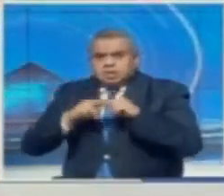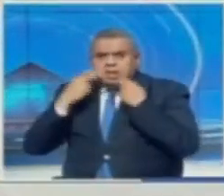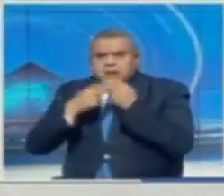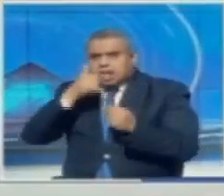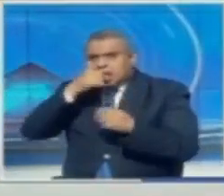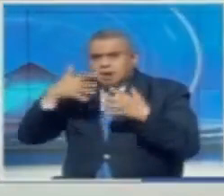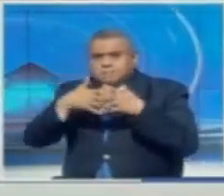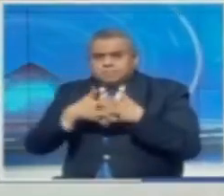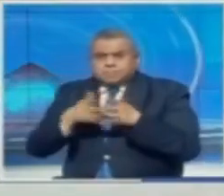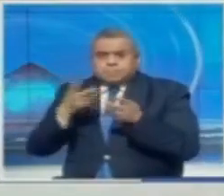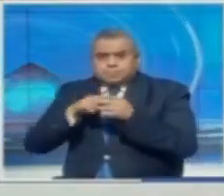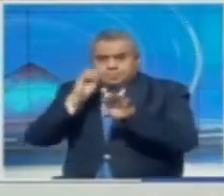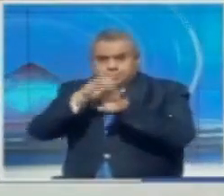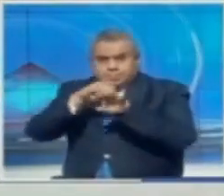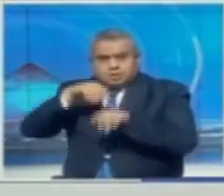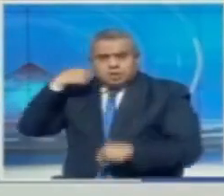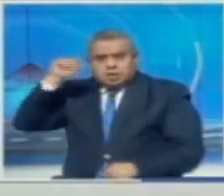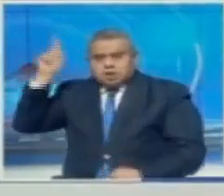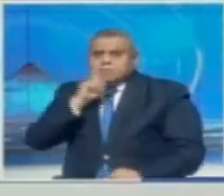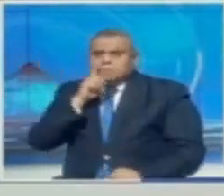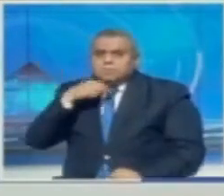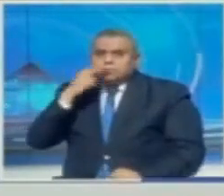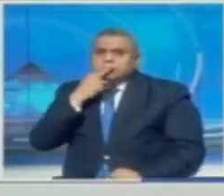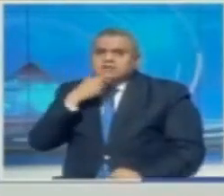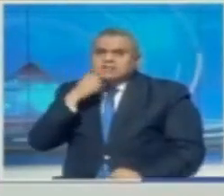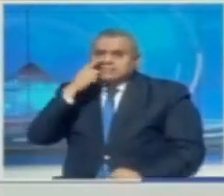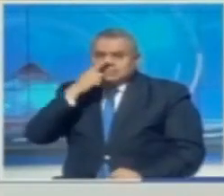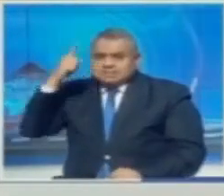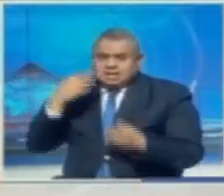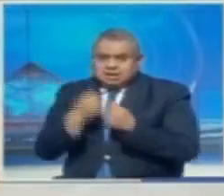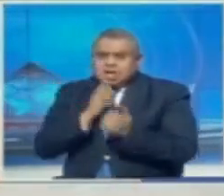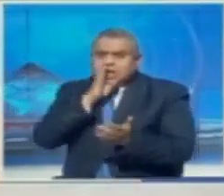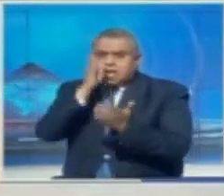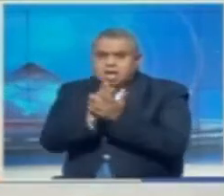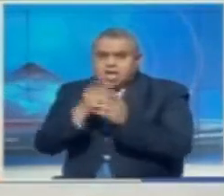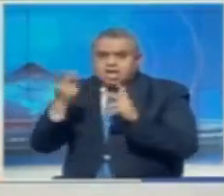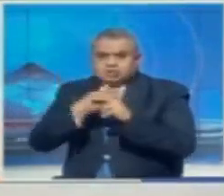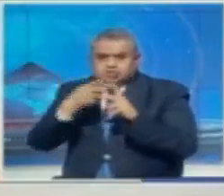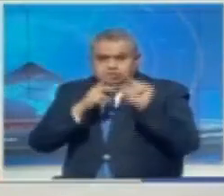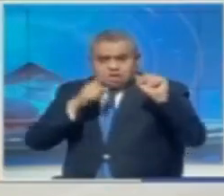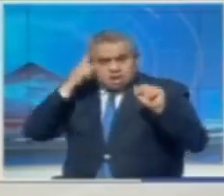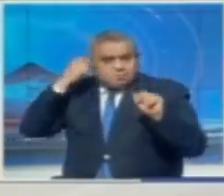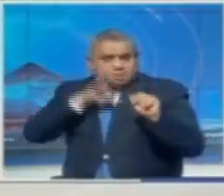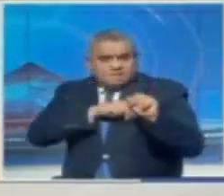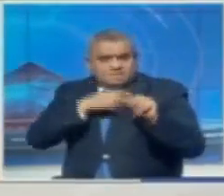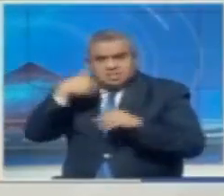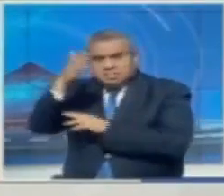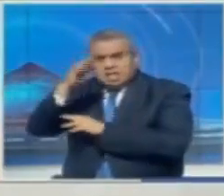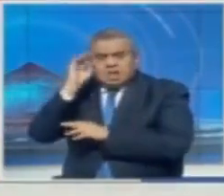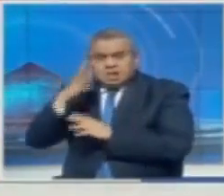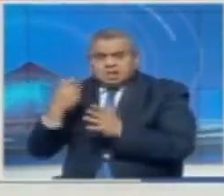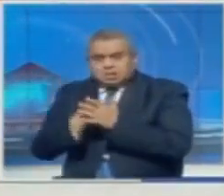المشترك. شدد الرئيس الموريتاني على أهمية التمسك بحق الشعب الفلسطيني في إقامة دولة فلسطينية على أراضيه المحتلة